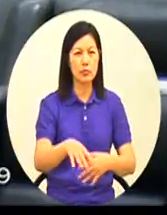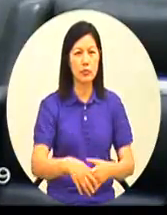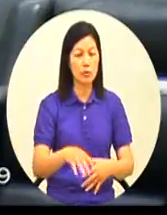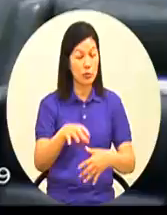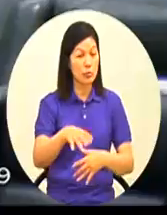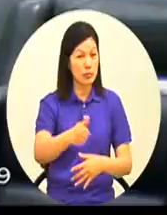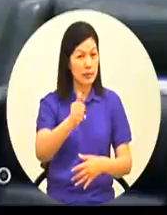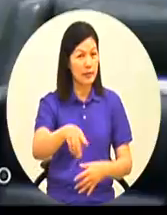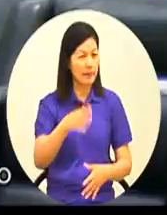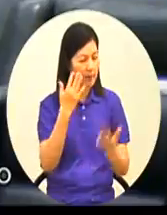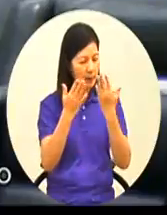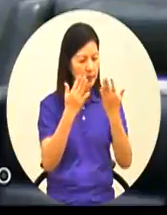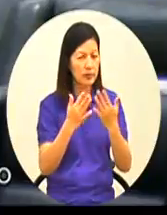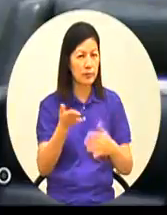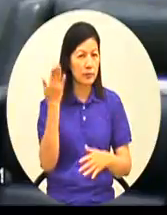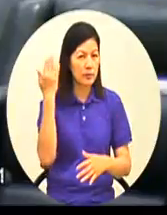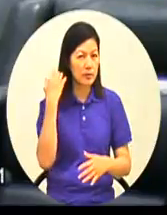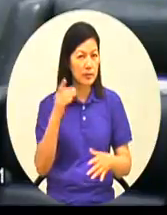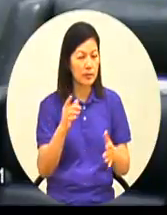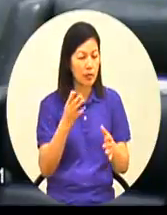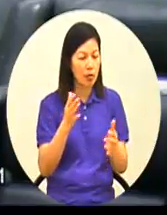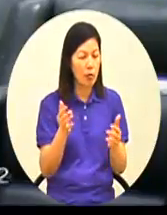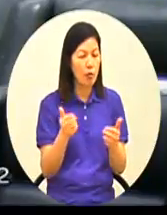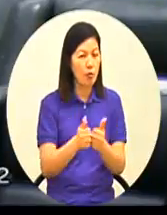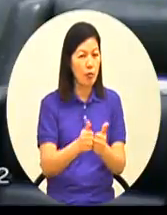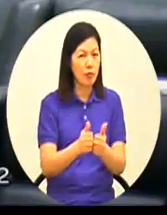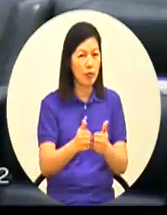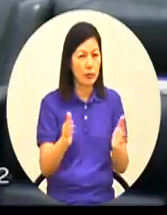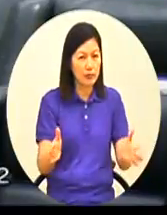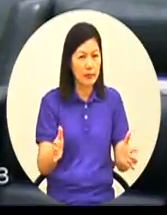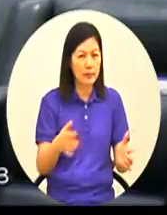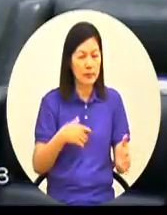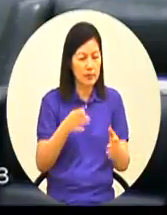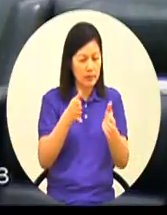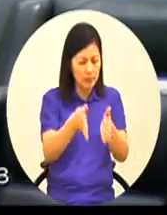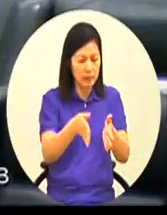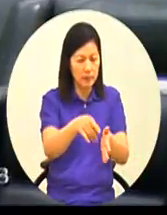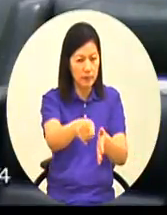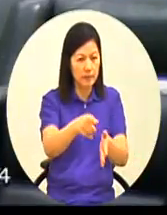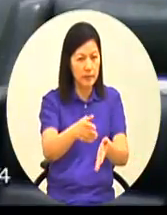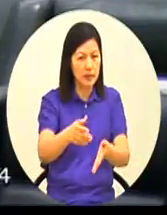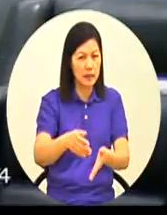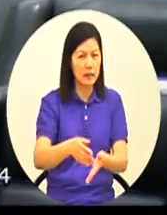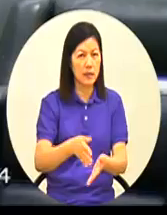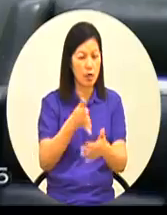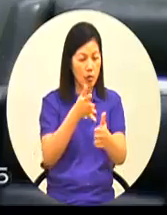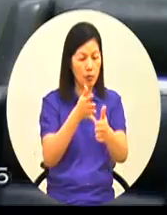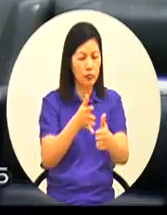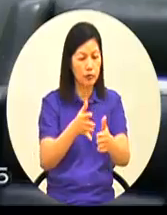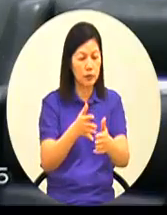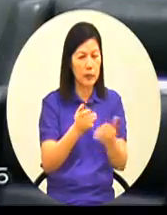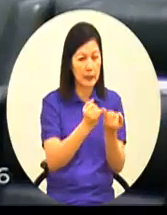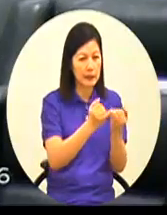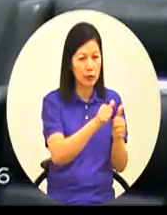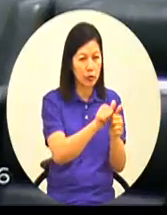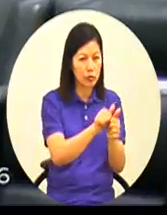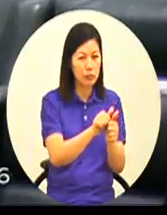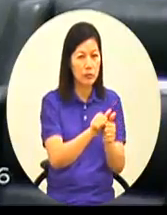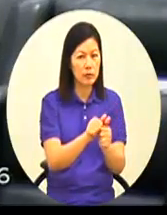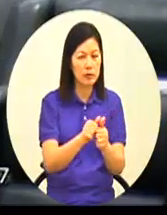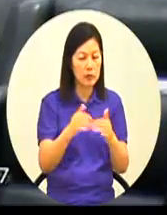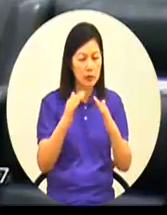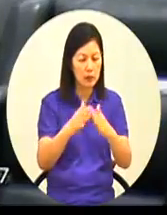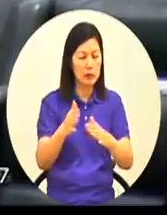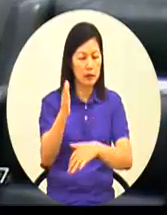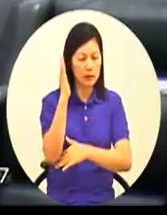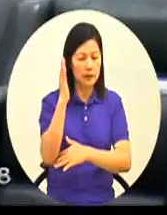长你应该很清楚，上一个会期我也有针对您来请教我们同志，我们市府的公务人员里